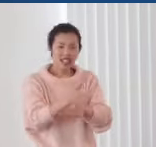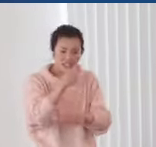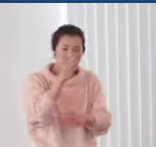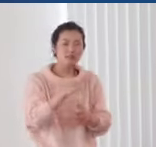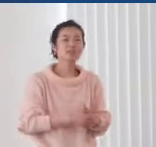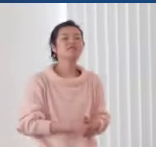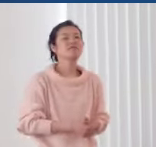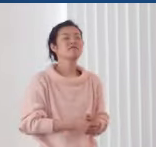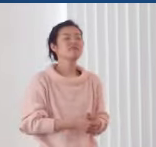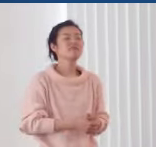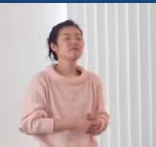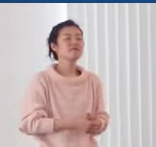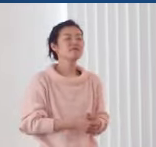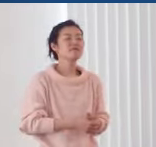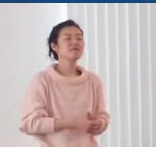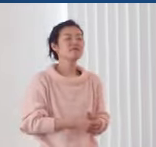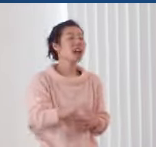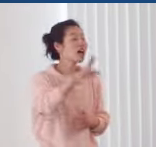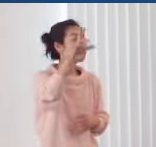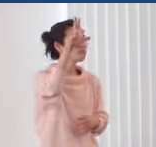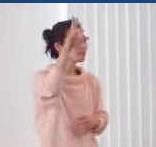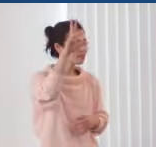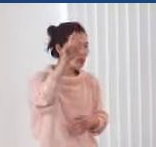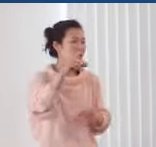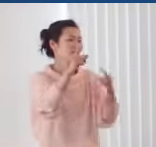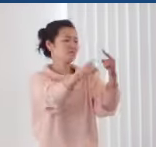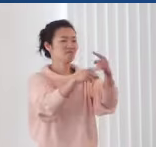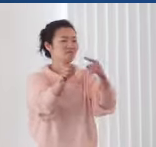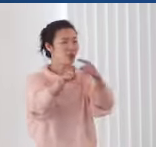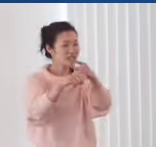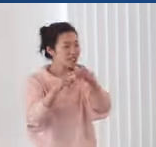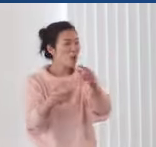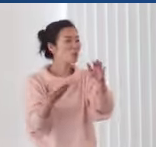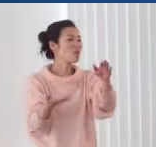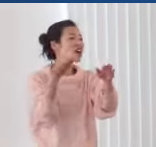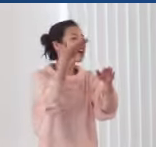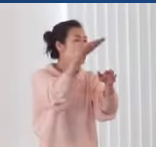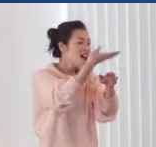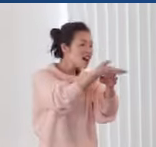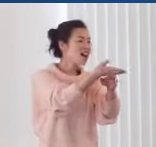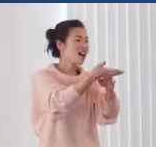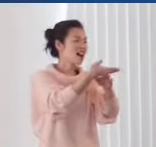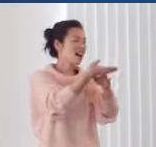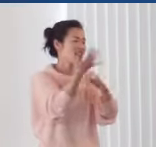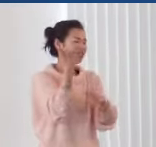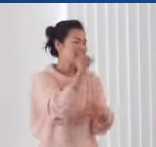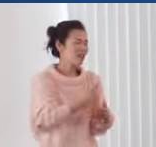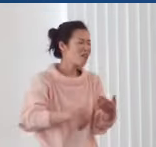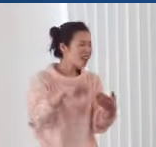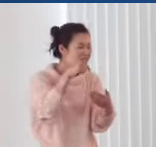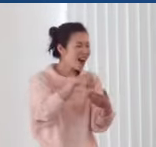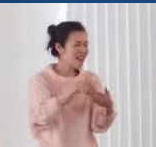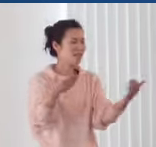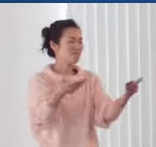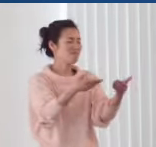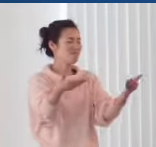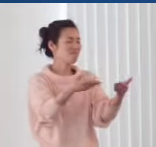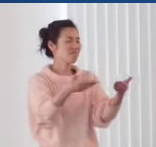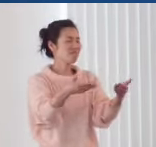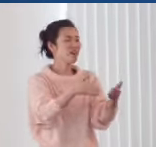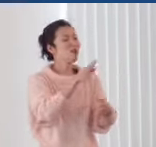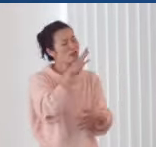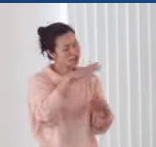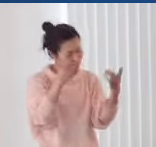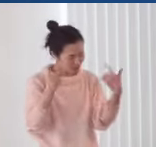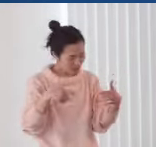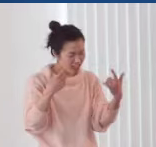ります。神様はお一人お一人の人生の中に働いておられるな。本当に